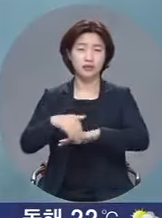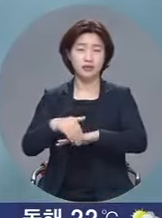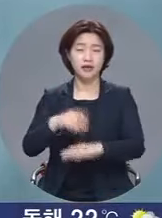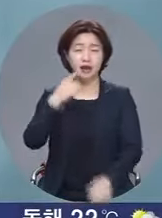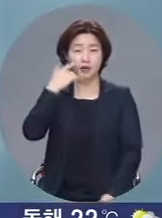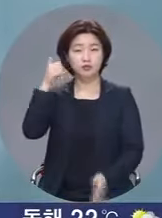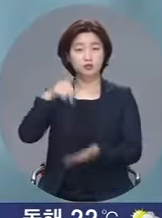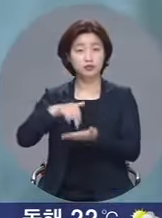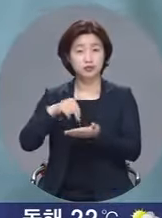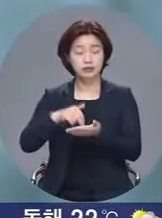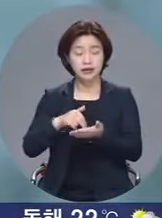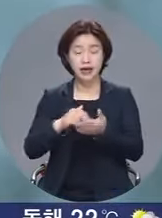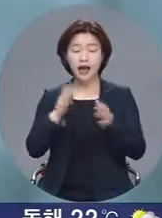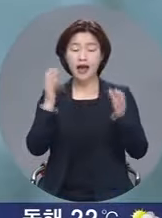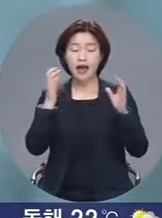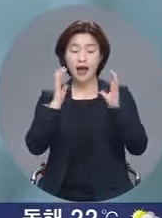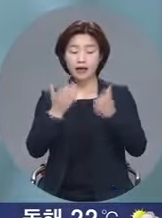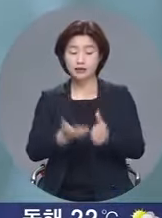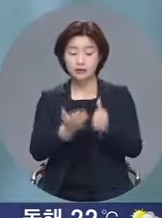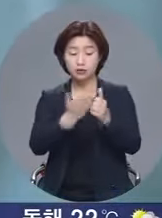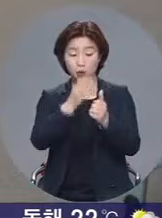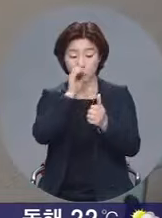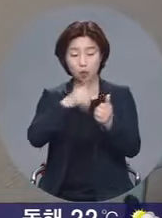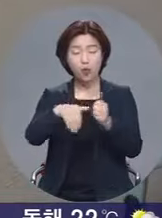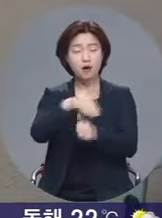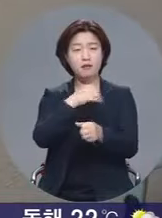좋은 환경을 위한 정책인 만큼 방학 때도